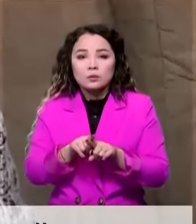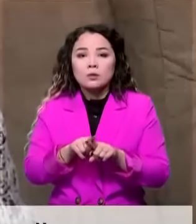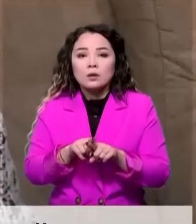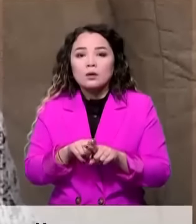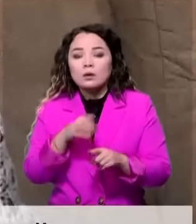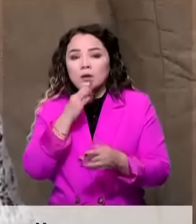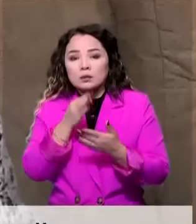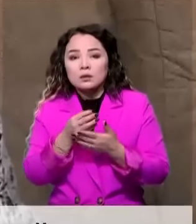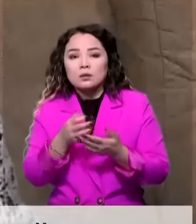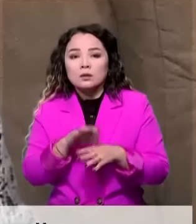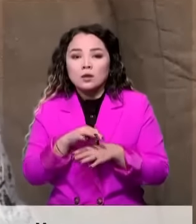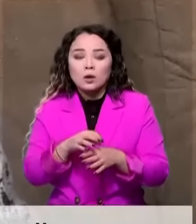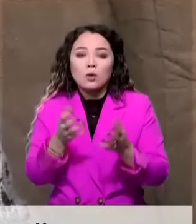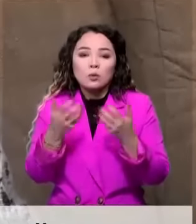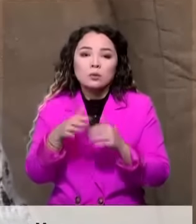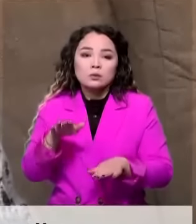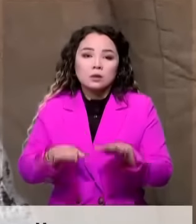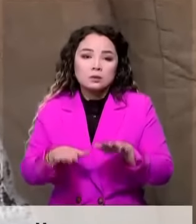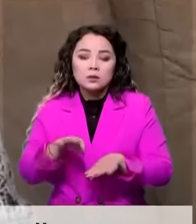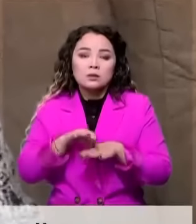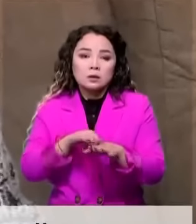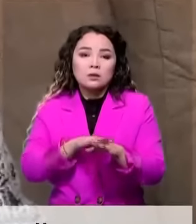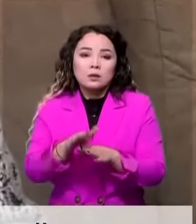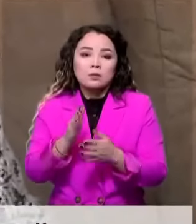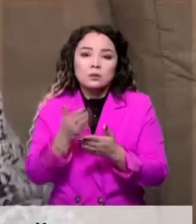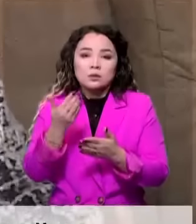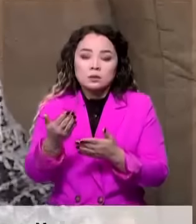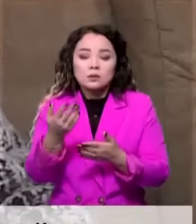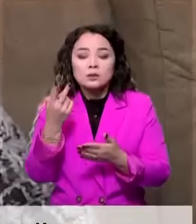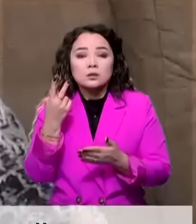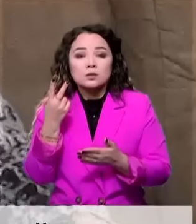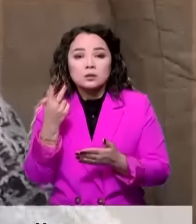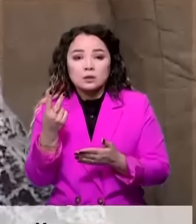тер өлшедім мынандай.